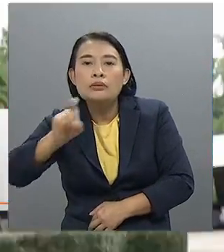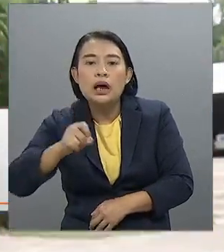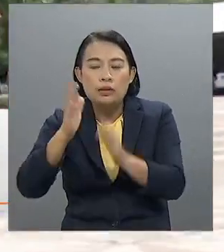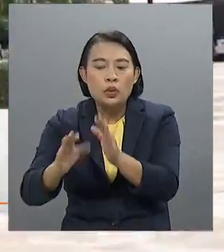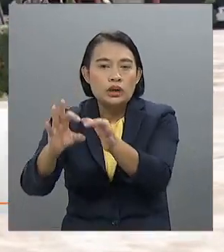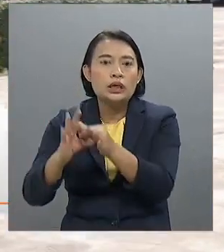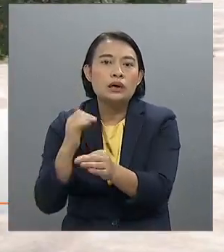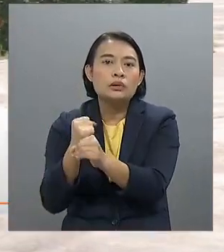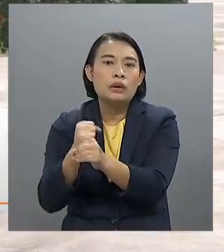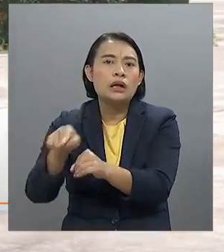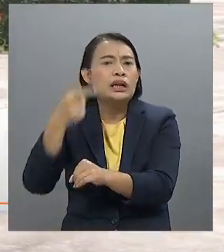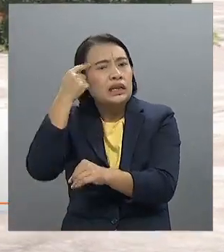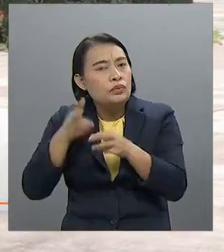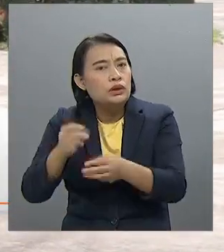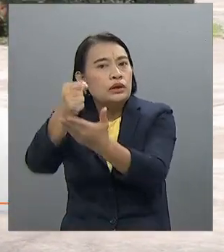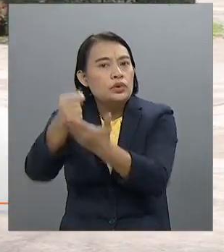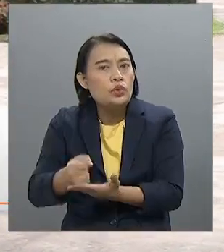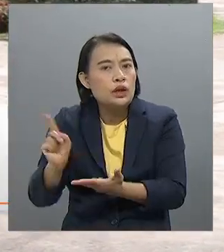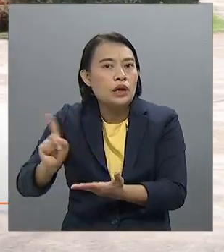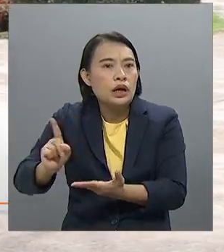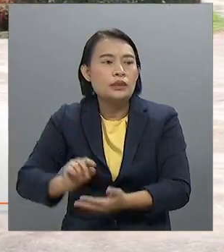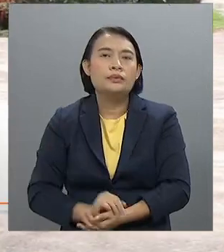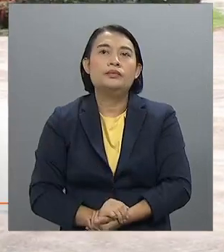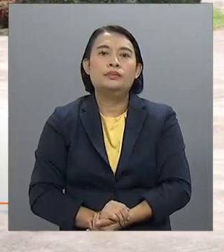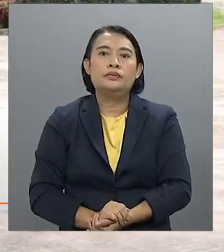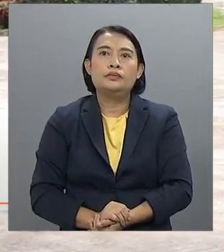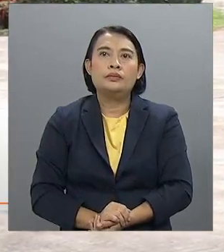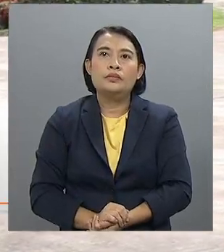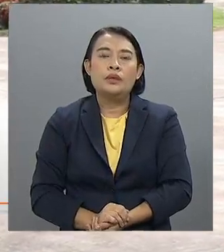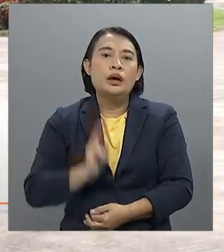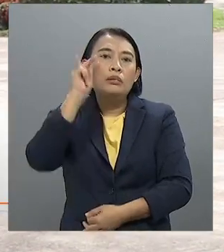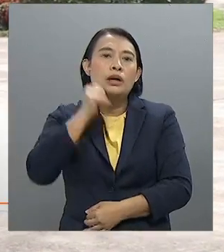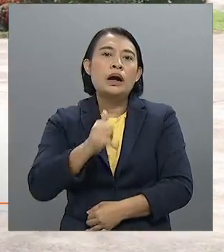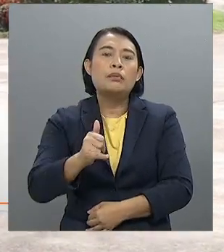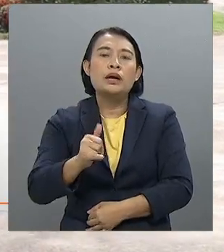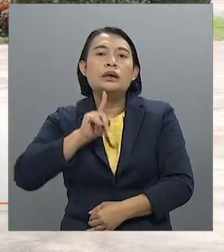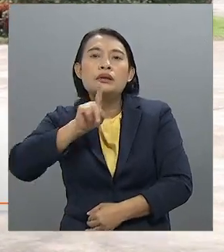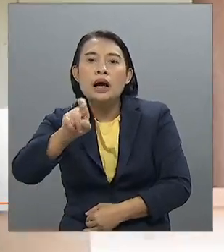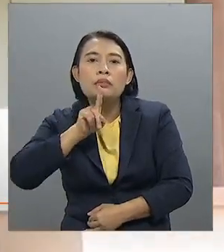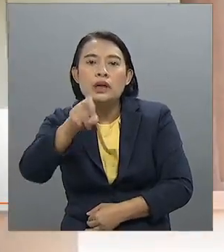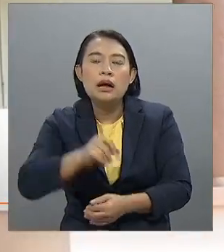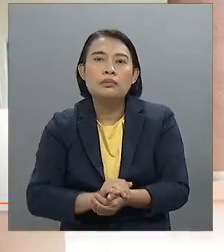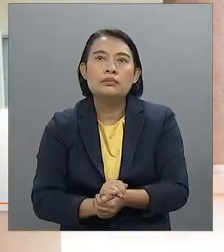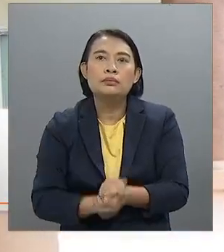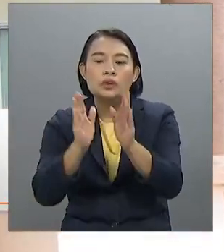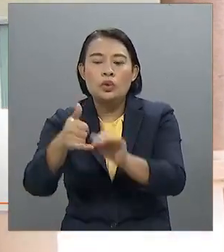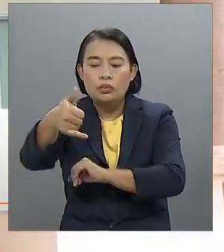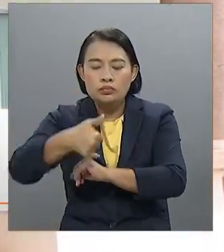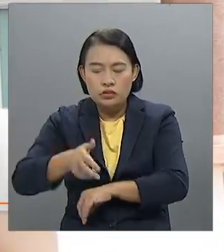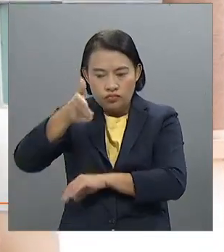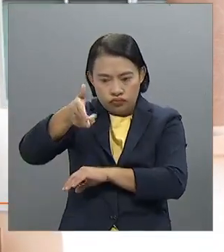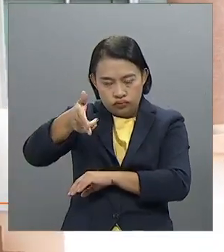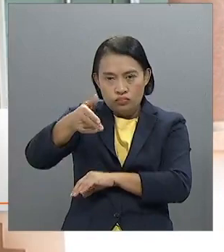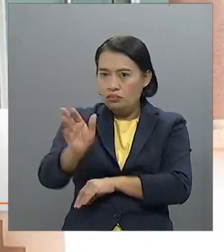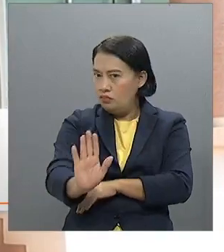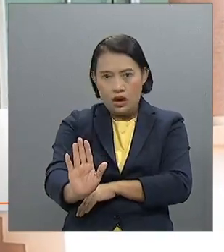าจะช่วยเหลือกันได้อย่างไรเมื่อเจ้าหน้าที่ทีมข่าวได้เข้าไปถึงเนี่ยนะคะเจ้าหน้าที่เขาไม่ยินยอมให้บันทึกภาพภายในก็ไม่เป็นไร